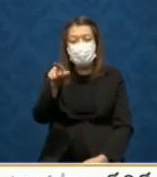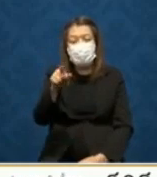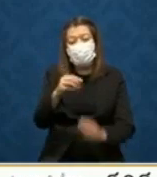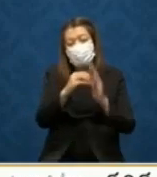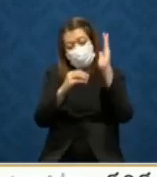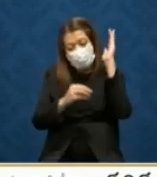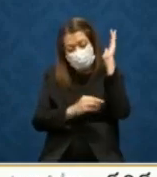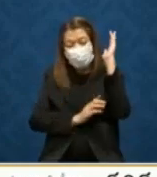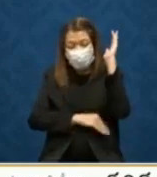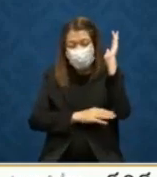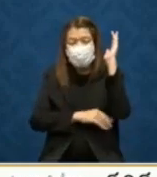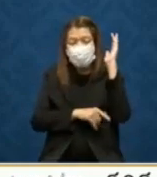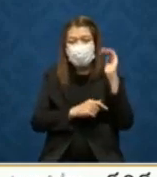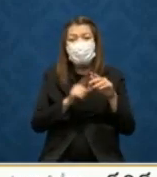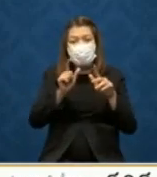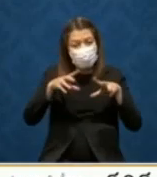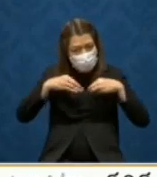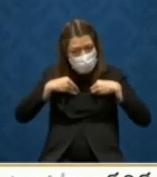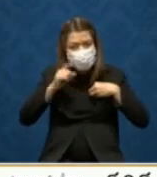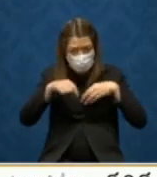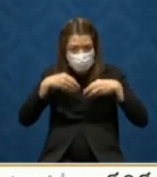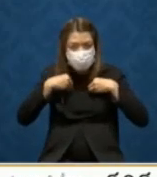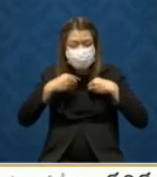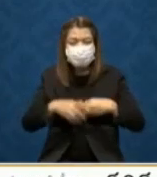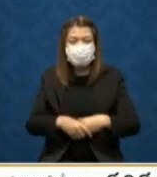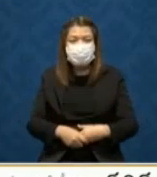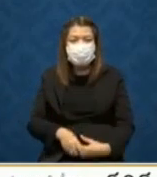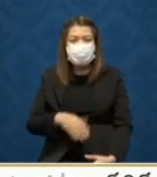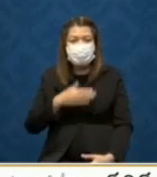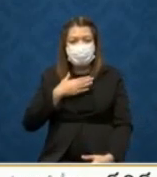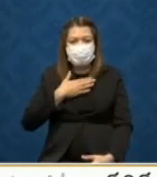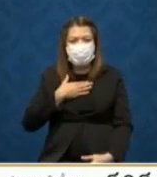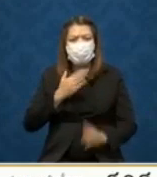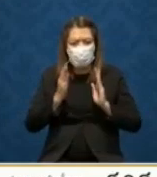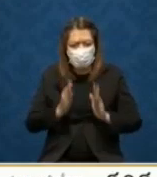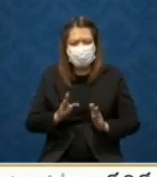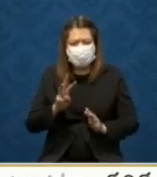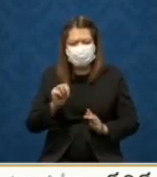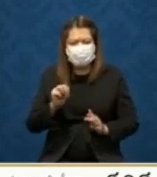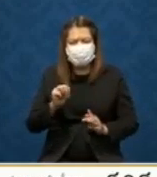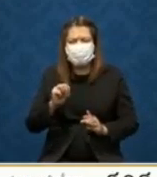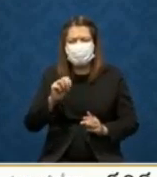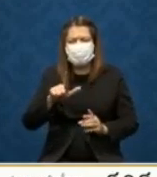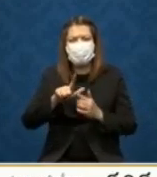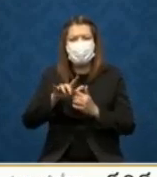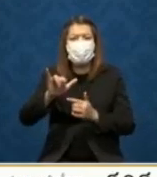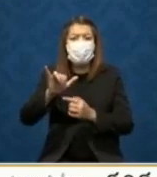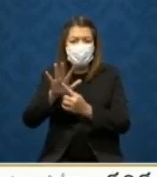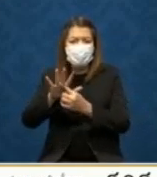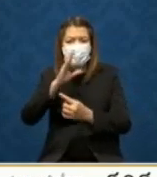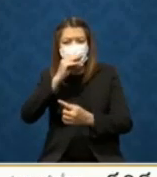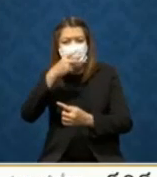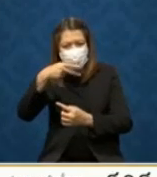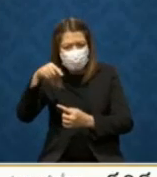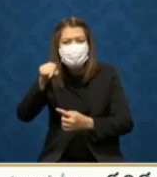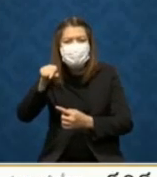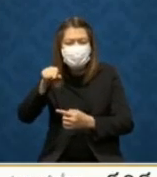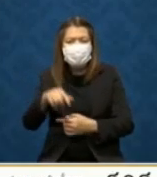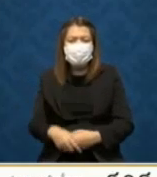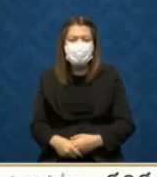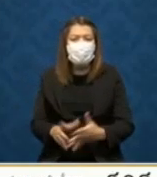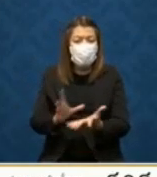บริหารบ้านผมคุณต้องยอมรับตรงนี้ให้ได้ว่าผมคือคนมลายูพูดภาษามลายูมี